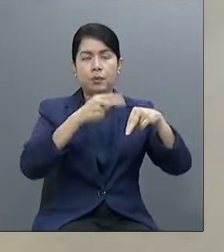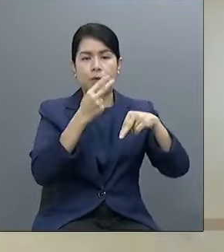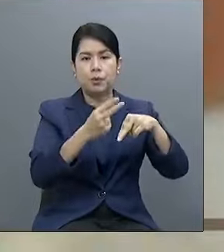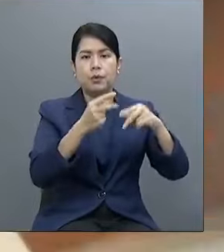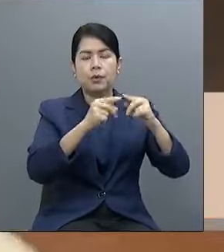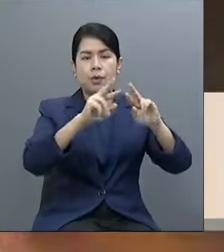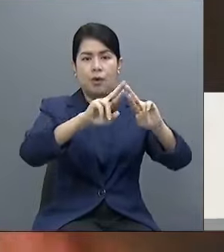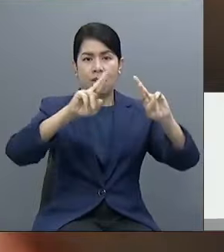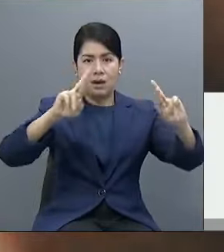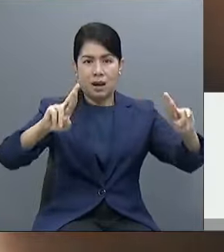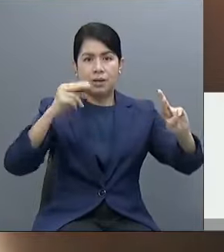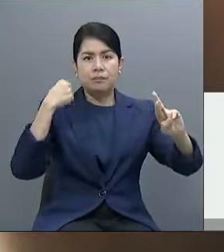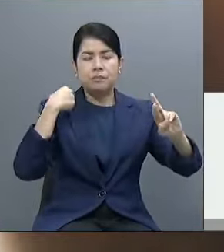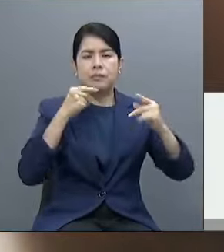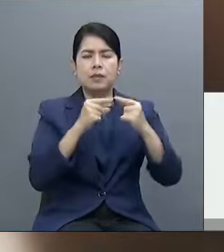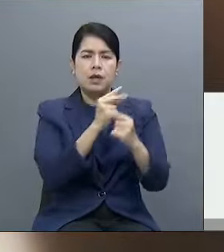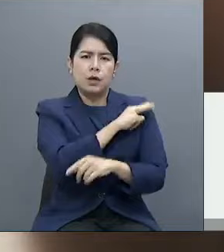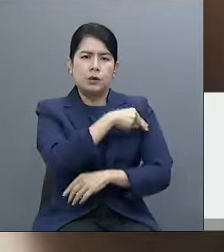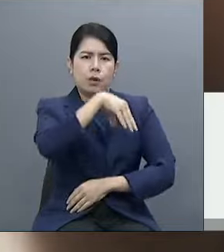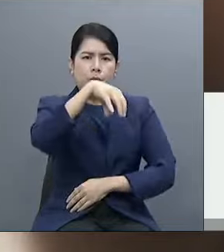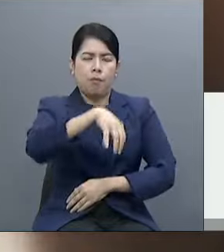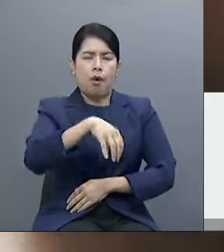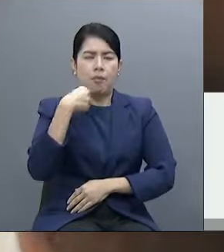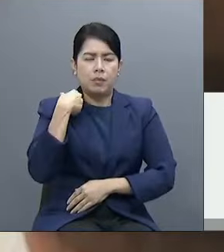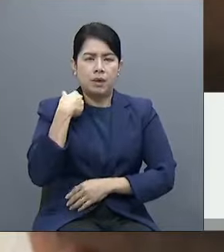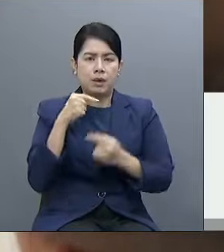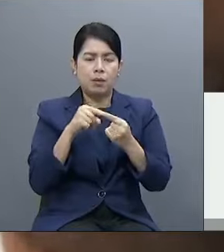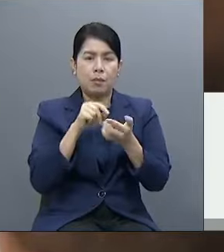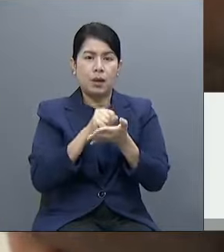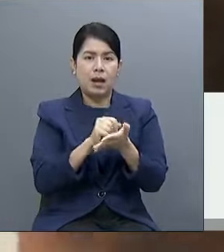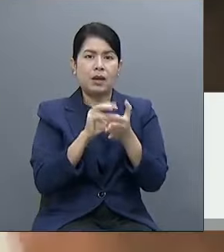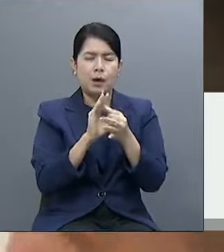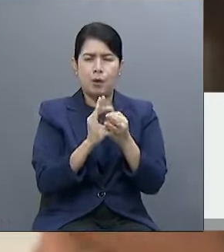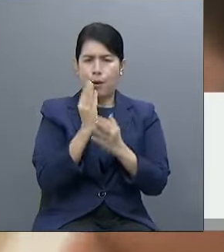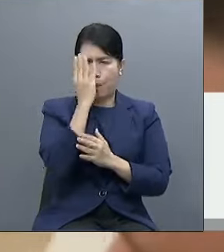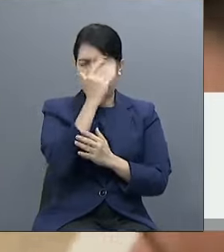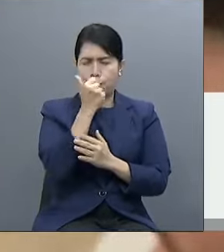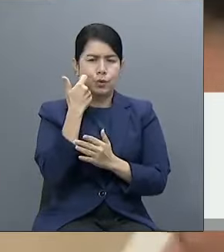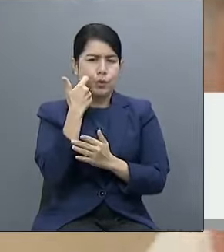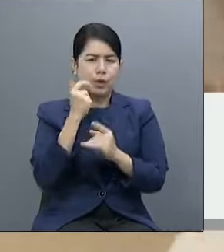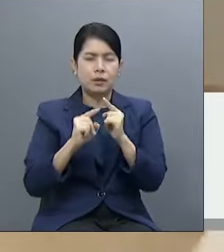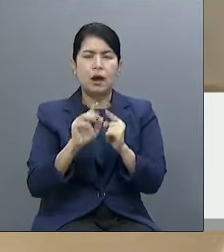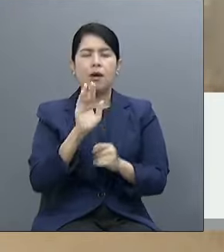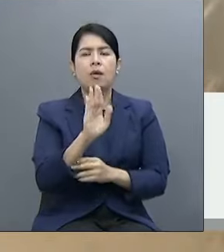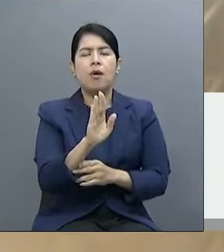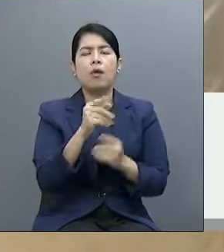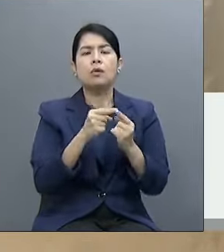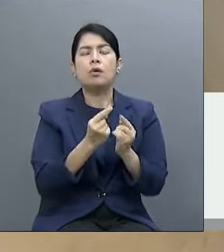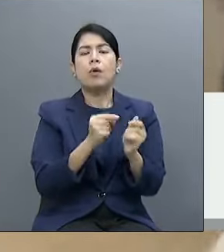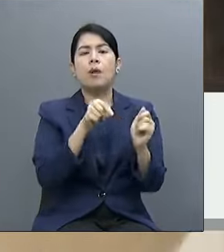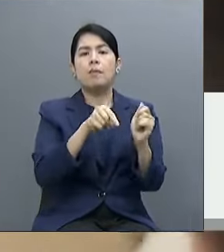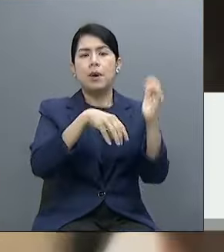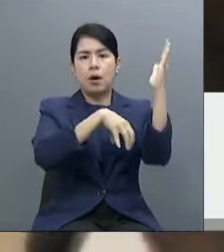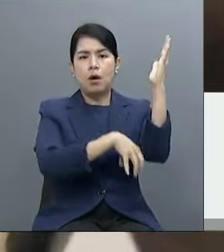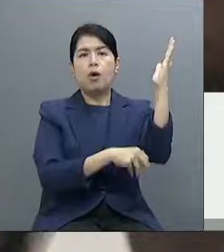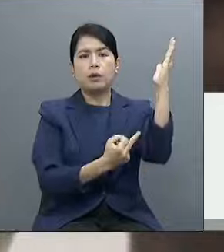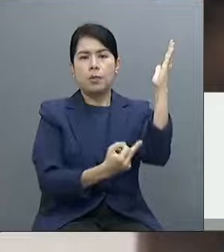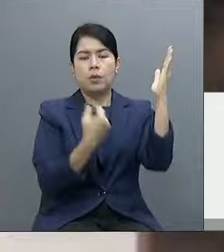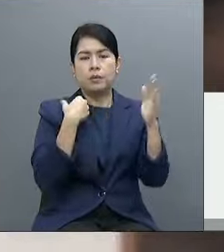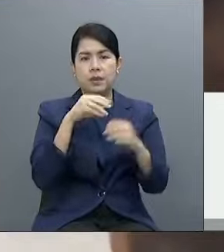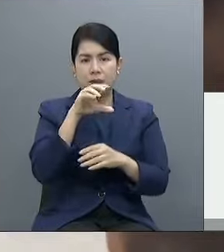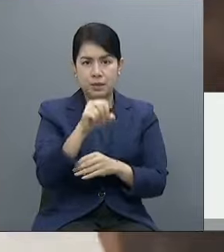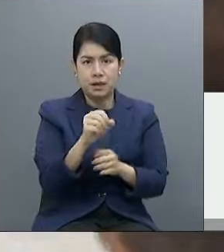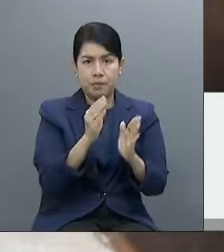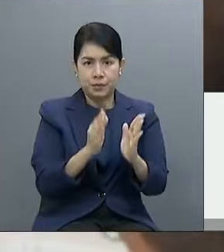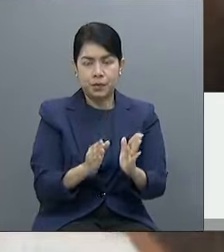ประกอบการพยาบาลและเสริมความงามแห่งหนึในพื้นที่หมู่ 2ตำบบลบ่อผุดอำเภอเกาะสมุยจับกุมชาวรัสเซีย 3คน